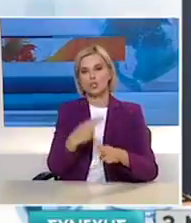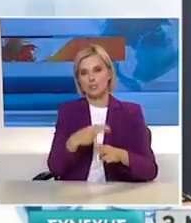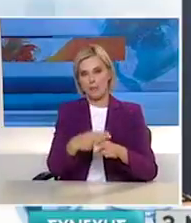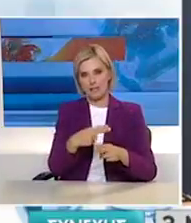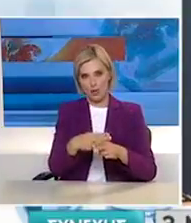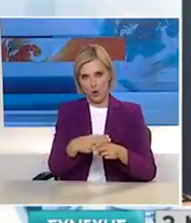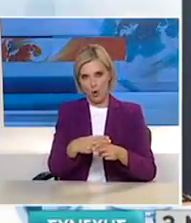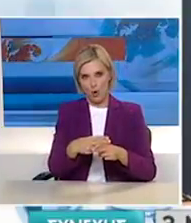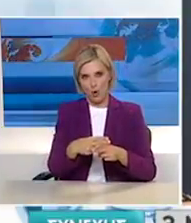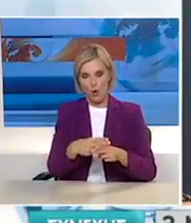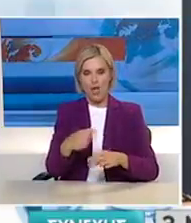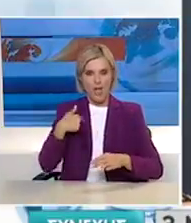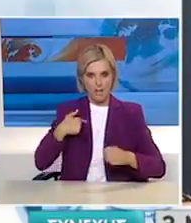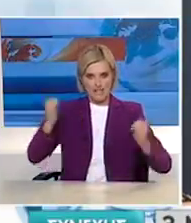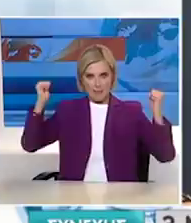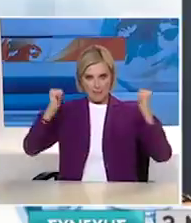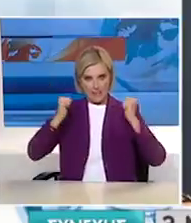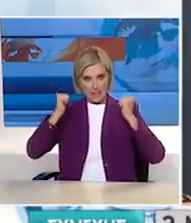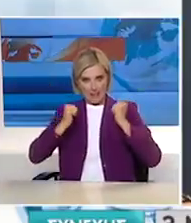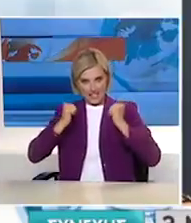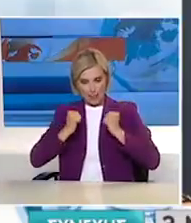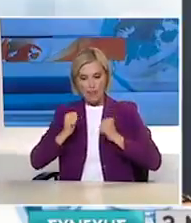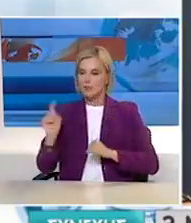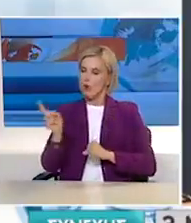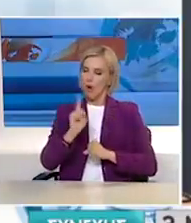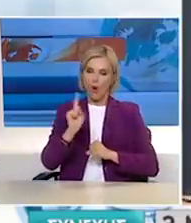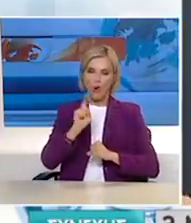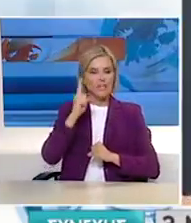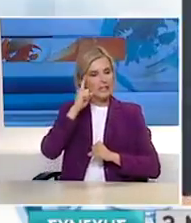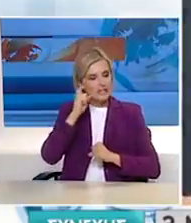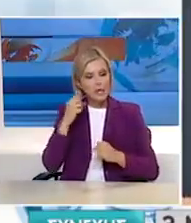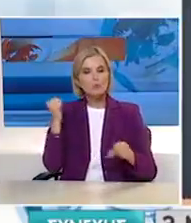κανείς κάτω από οποιαδήποτε πίεση να κάνει την οποιαδήποτε έκπτωση.